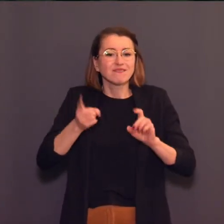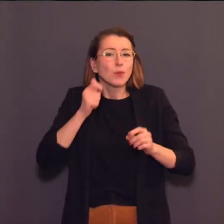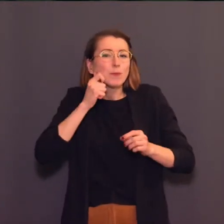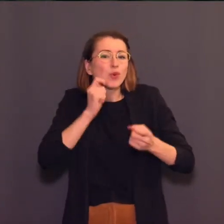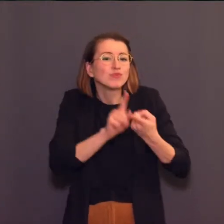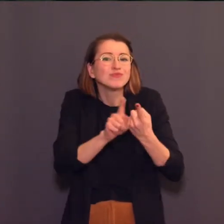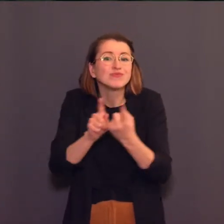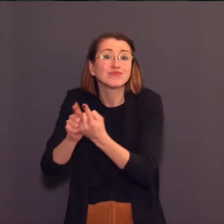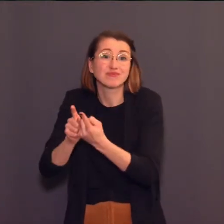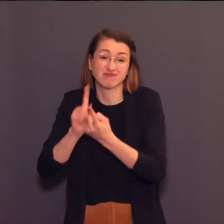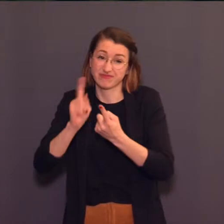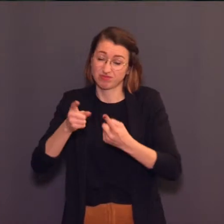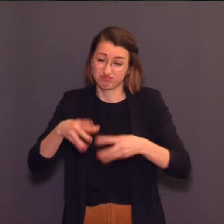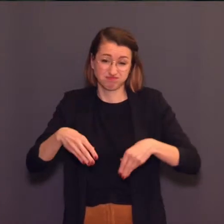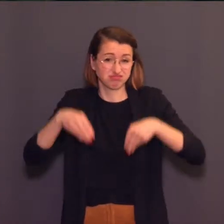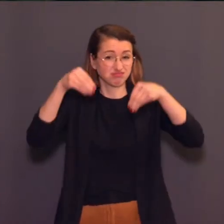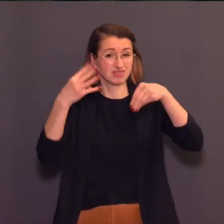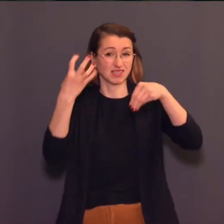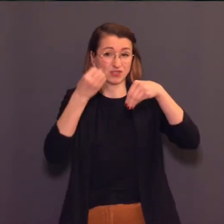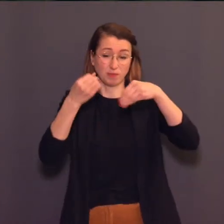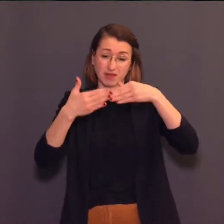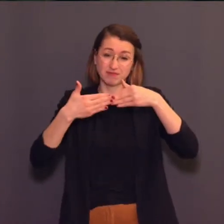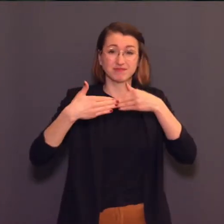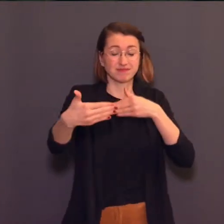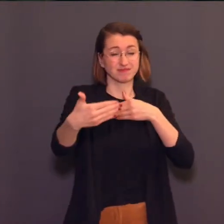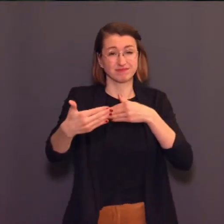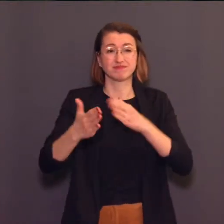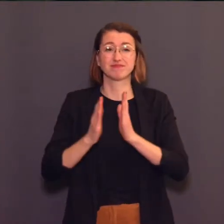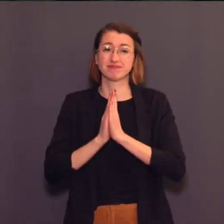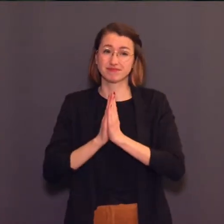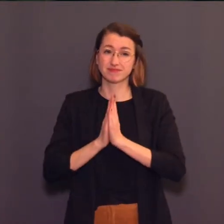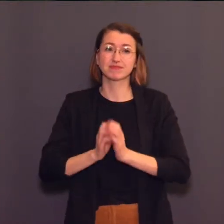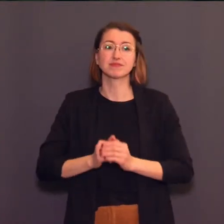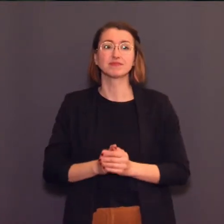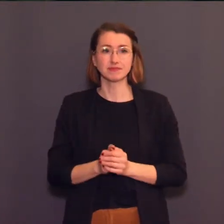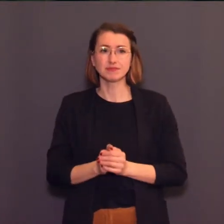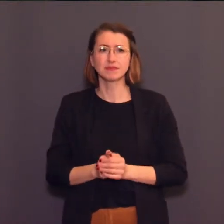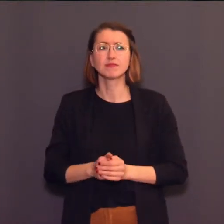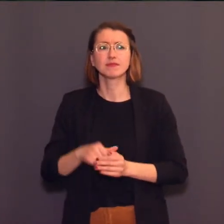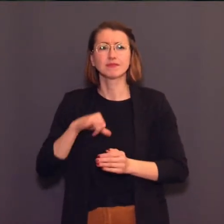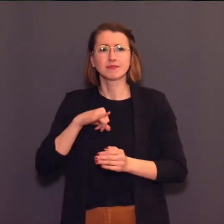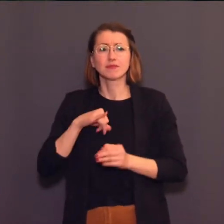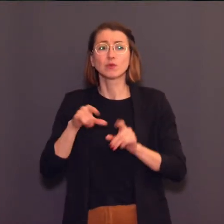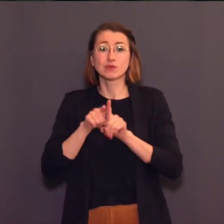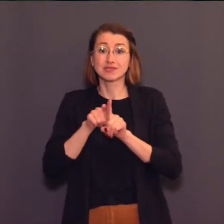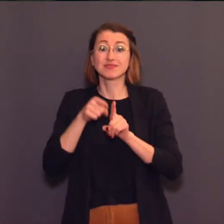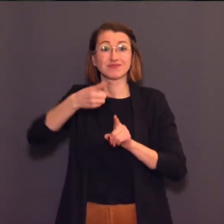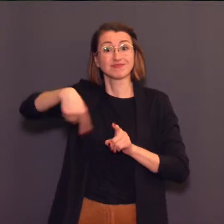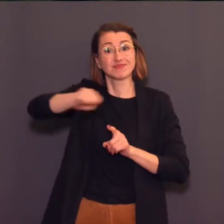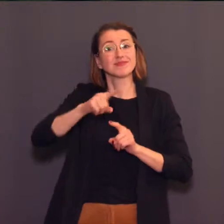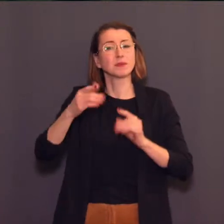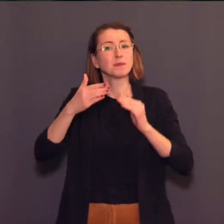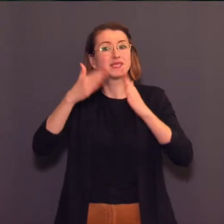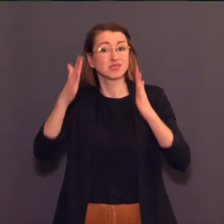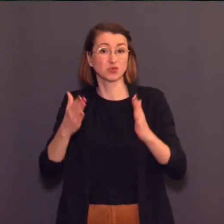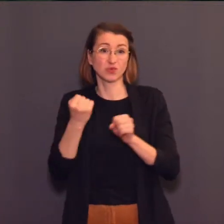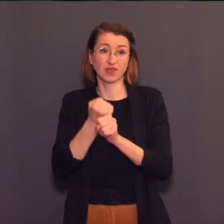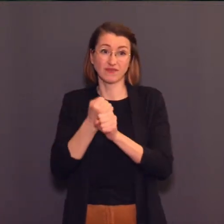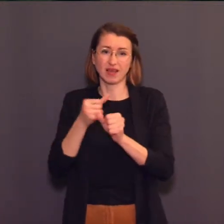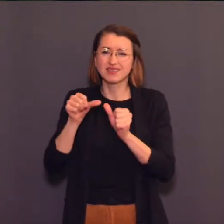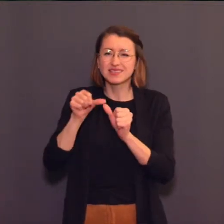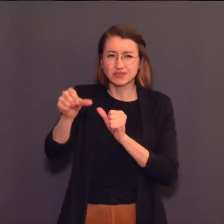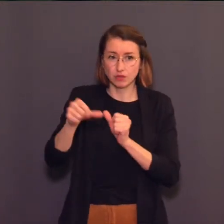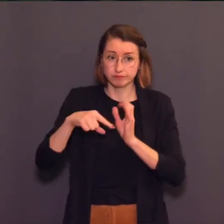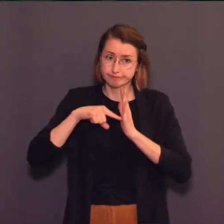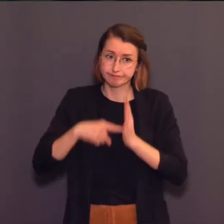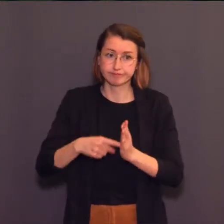Le télétravail reste, lui, primordial et obligatoire, sauf bien sûr lorsqu'il n'est pas possible de l'effectuer vu la nature de la fonction.